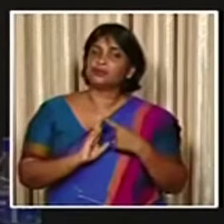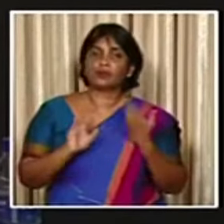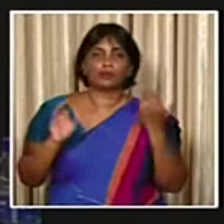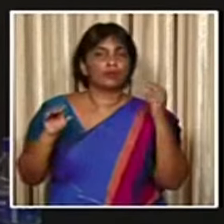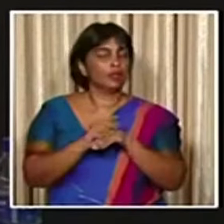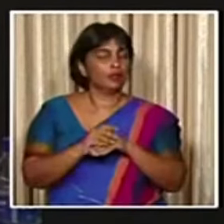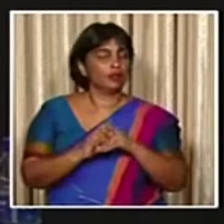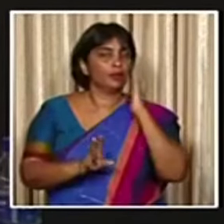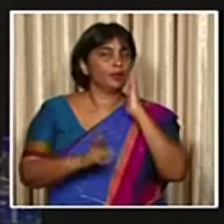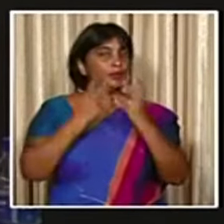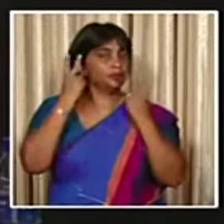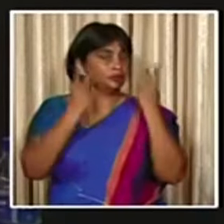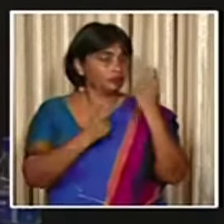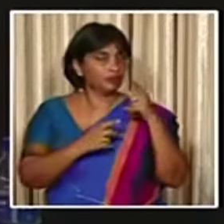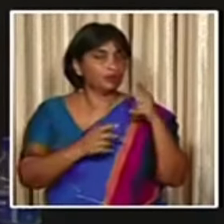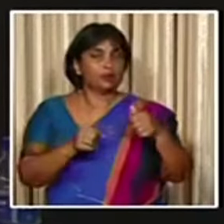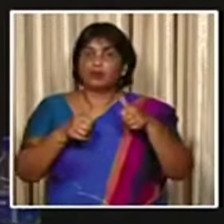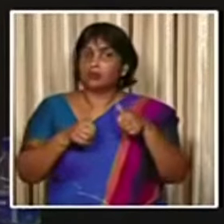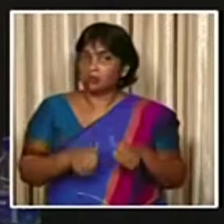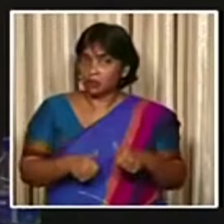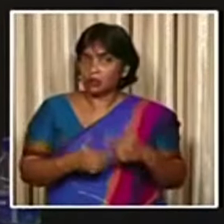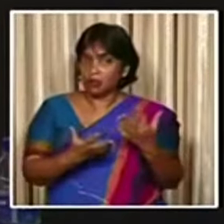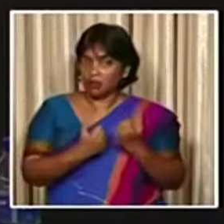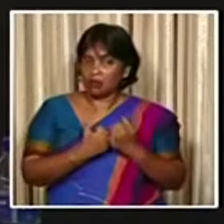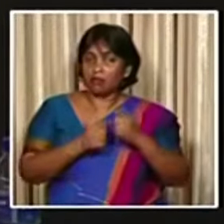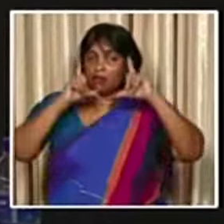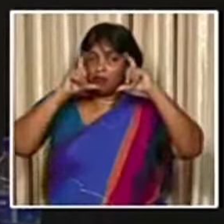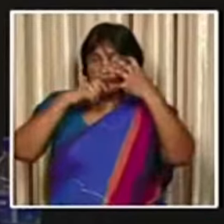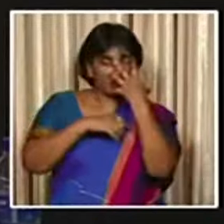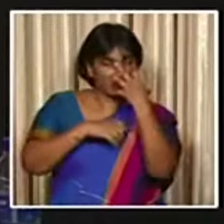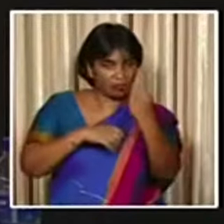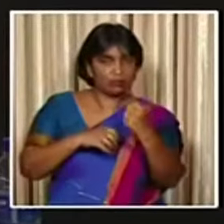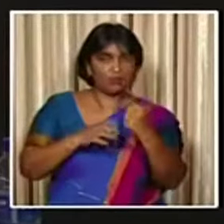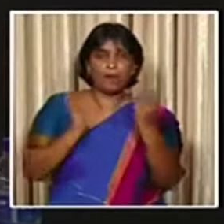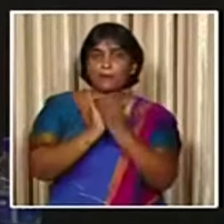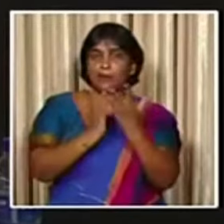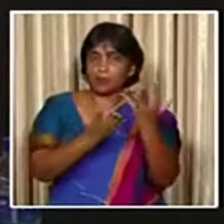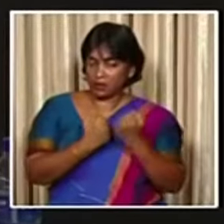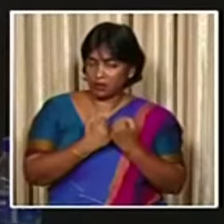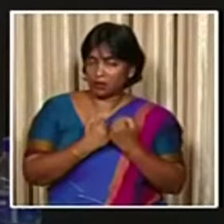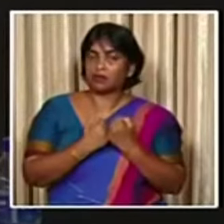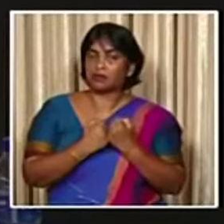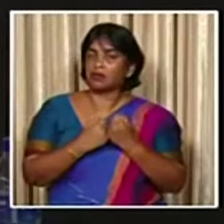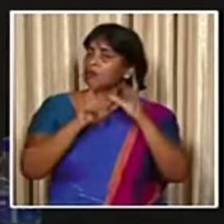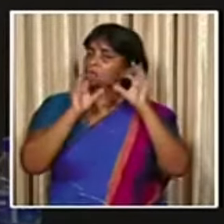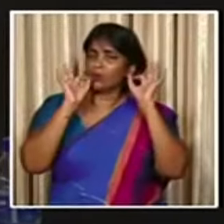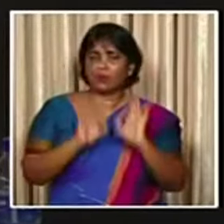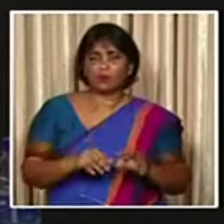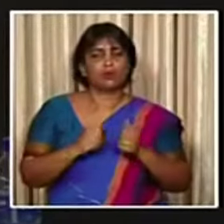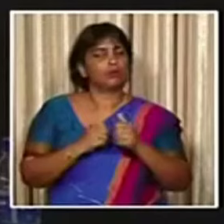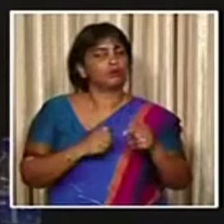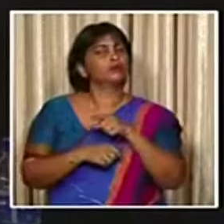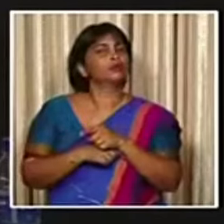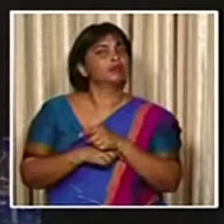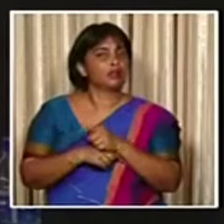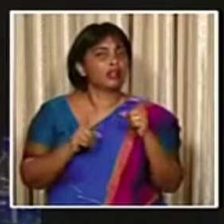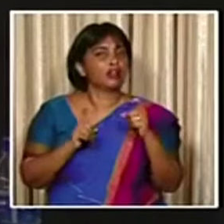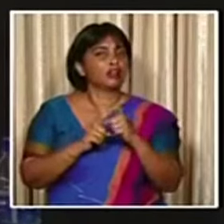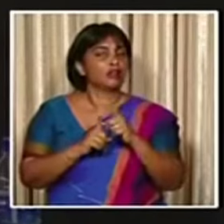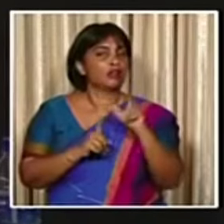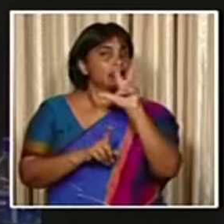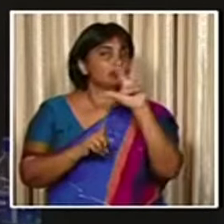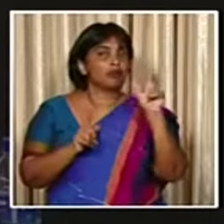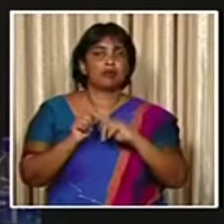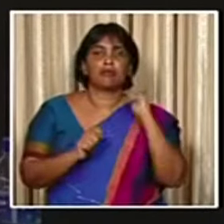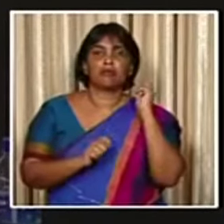එන සංචාරකයන්ගේ ෆින්ගර් ප්‍රින්ට් ගන්නවද? ෆොටෝ ගන්නවද? ඩොකියුමන්ට් ගන්නවද? ඒ කිසිම දෙයක් කරන්නේ නැතුව ඩොලර්